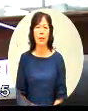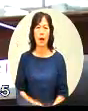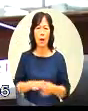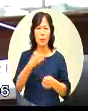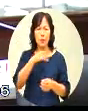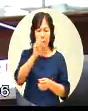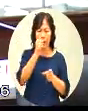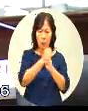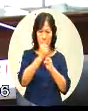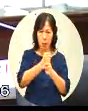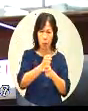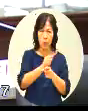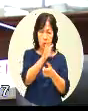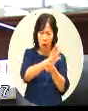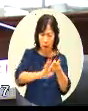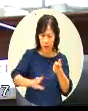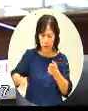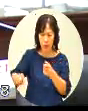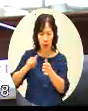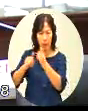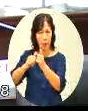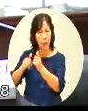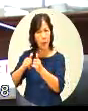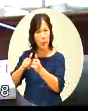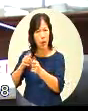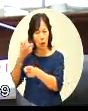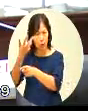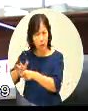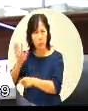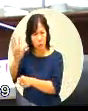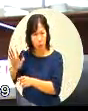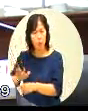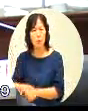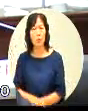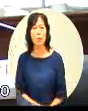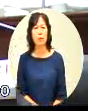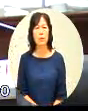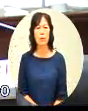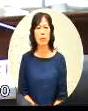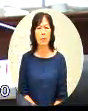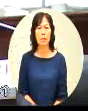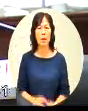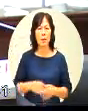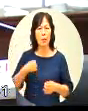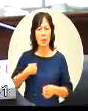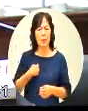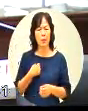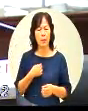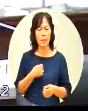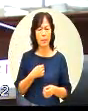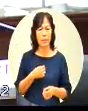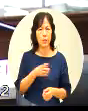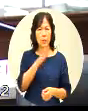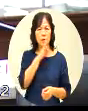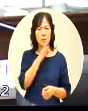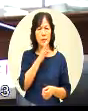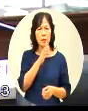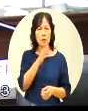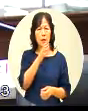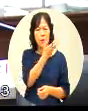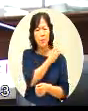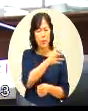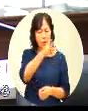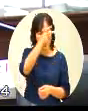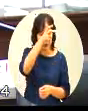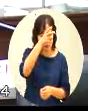工程造成当地民众的一个死亡，车祸死亡，我们 我们身为一个不管是远景